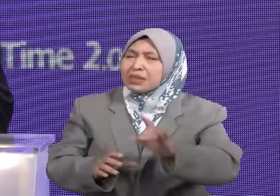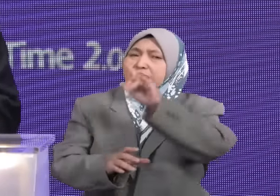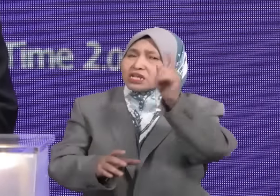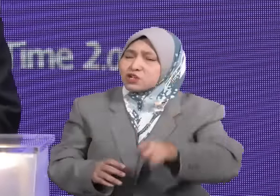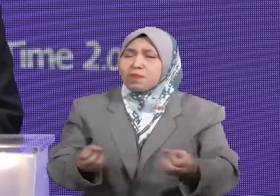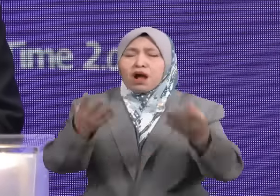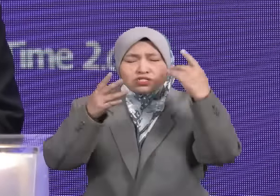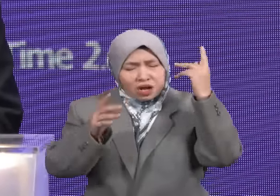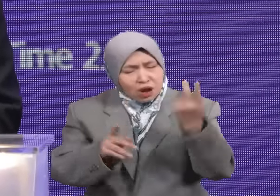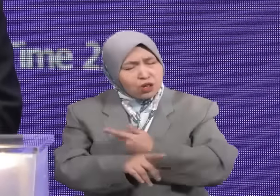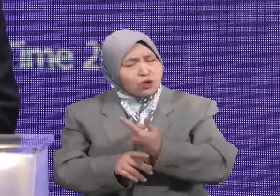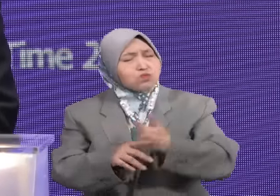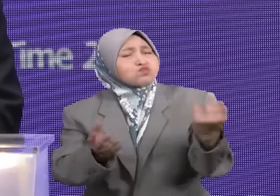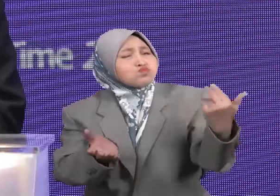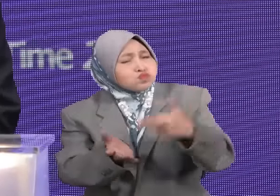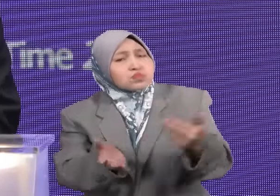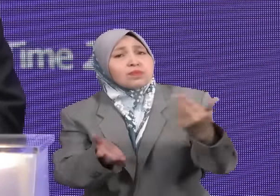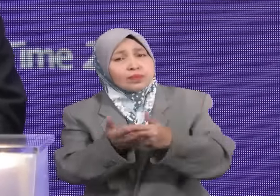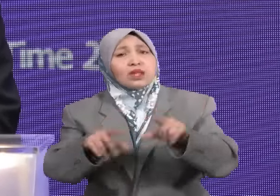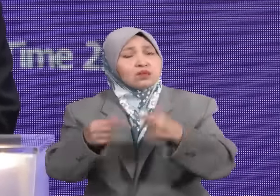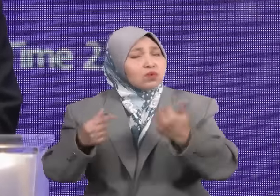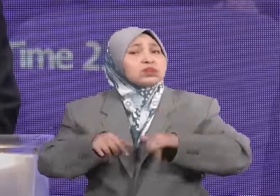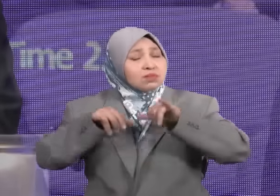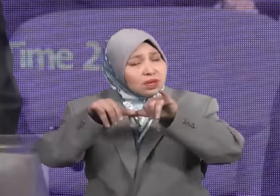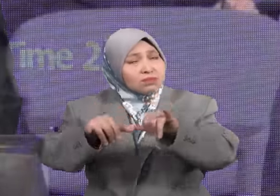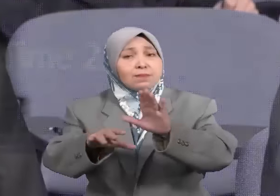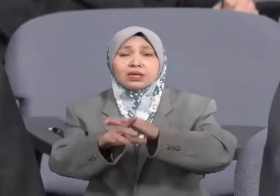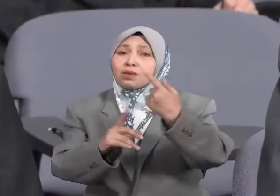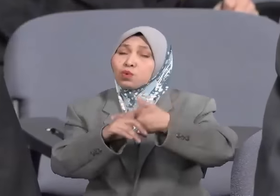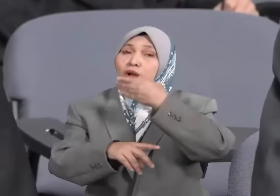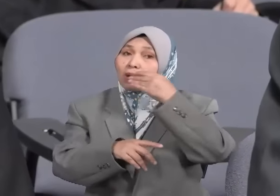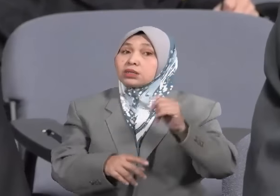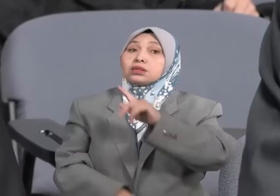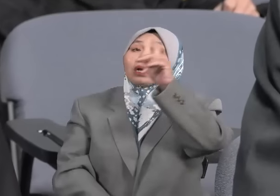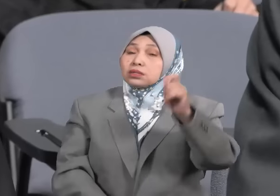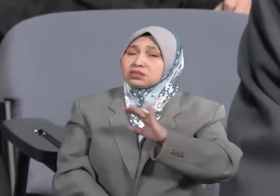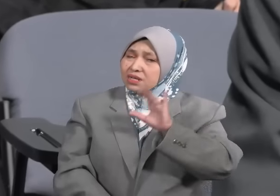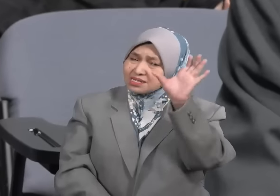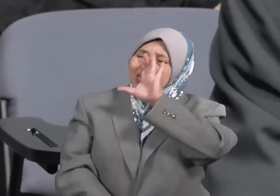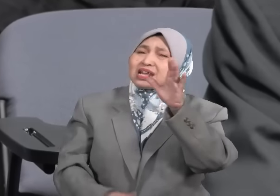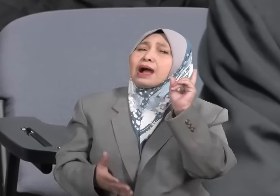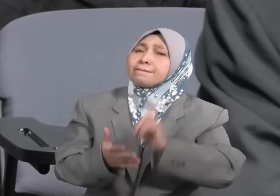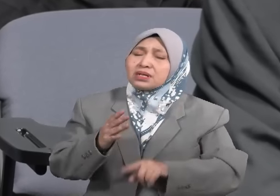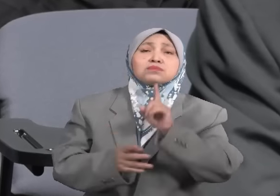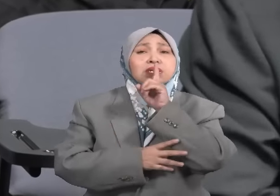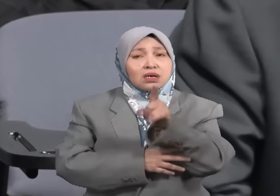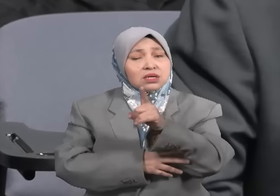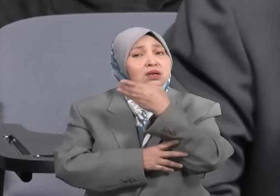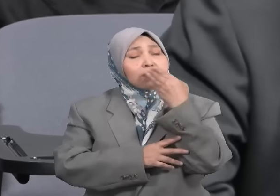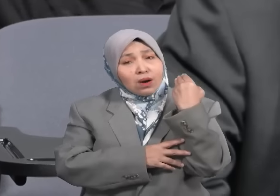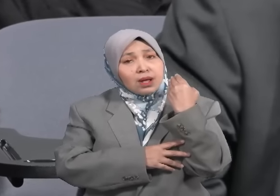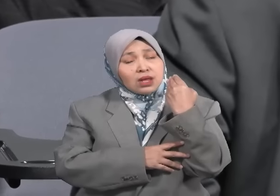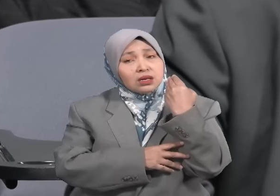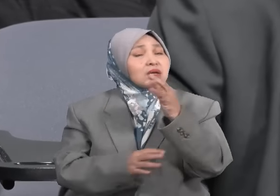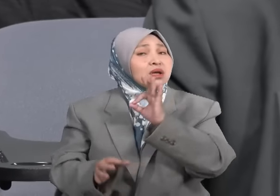banyak kali diulang dalam Al-Quran. Maka untuk kita kekal momentum pada bulan Ramadan ini, kita kena tanya, saya cari apa sebenarnya pada Ramadan?